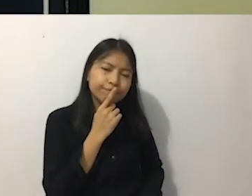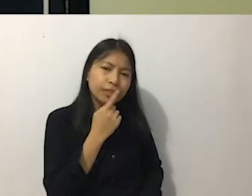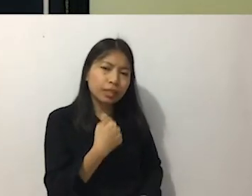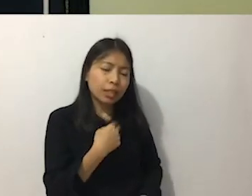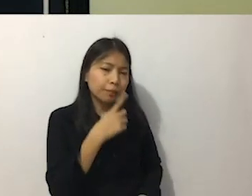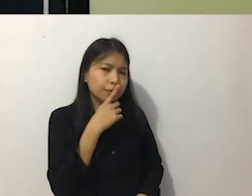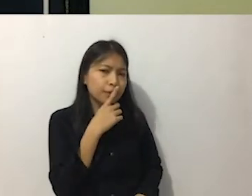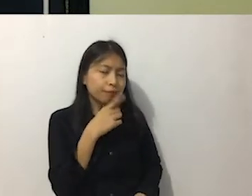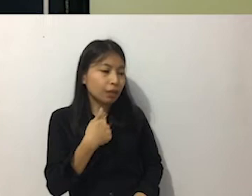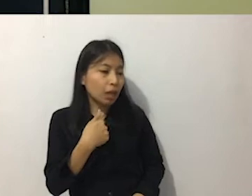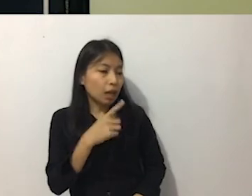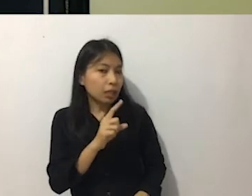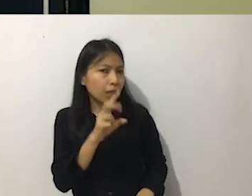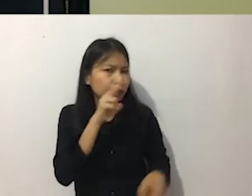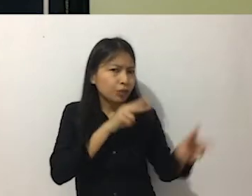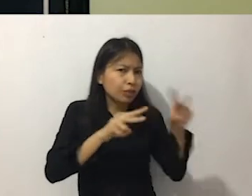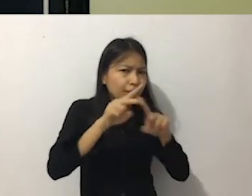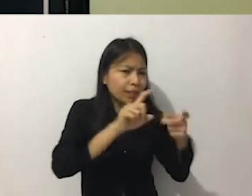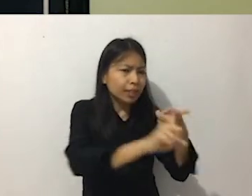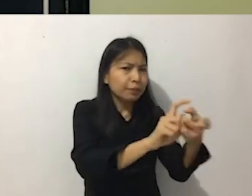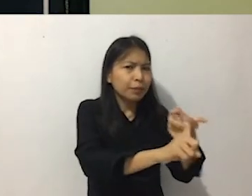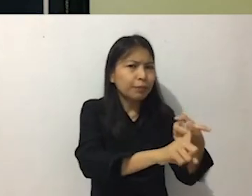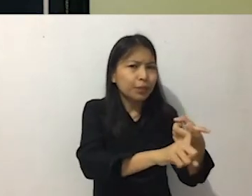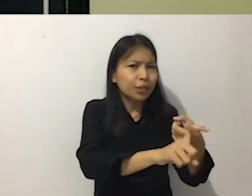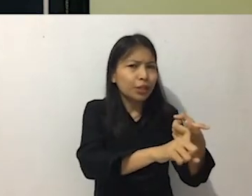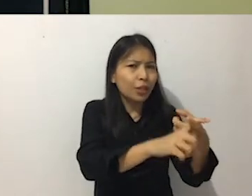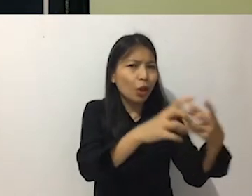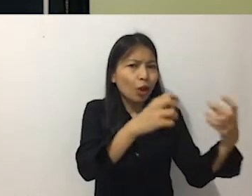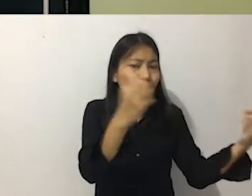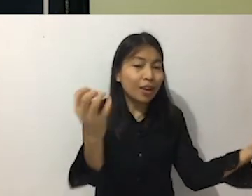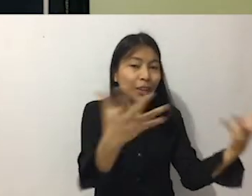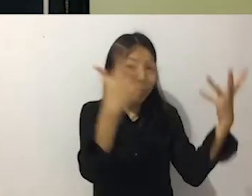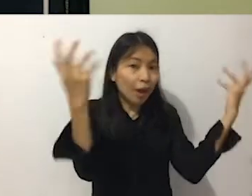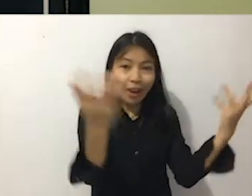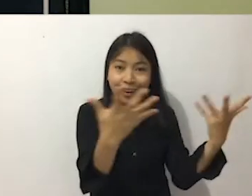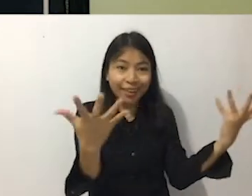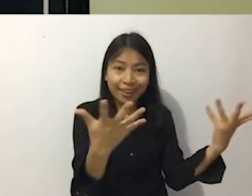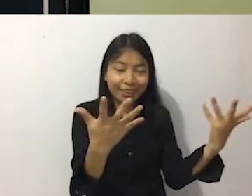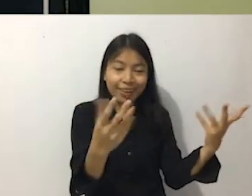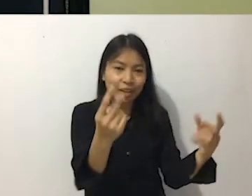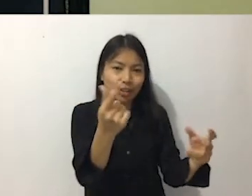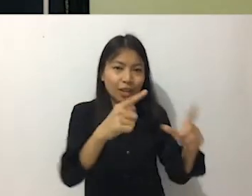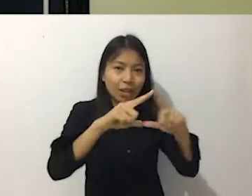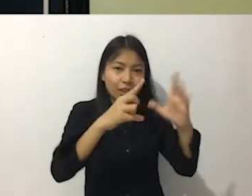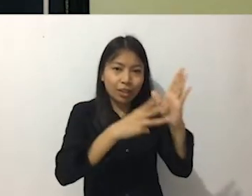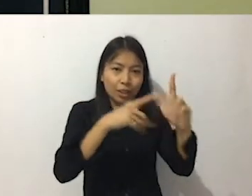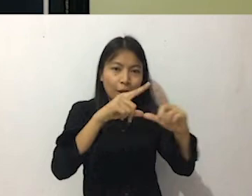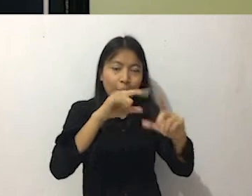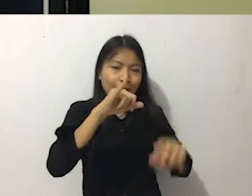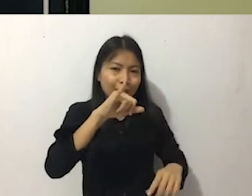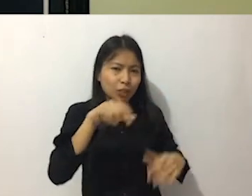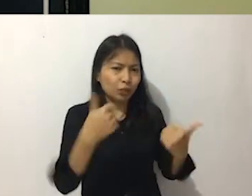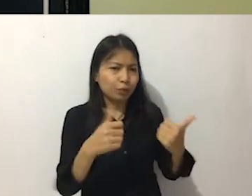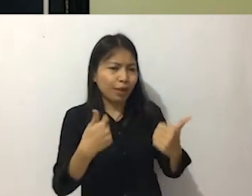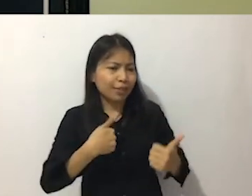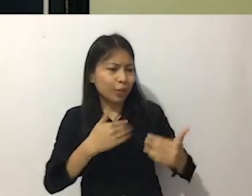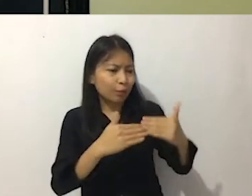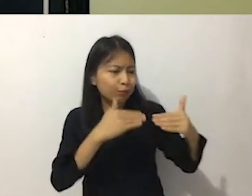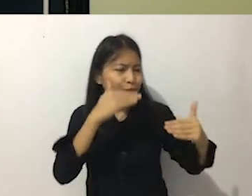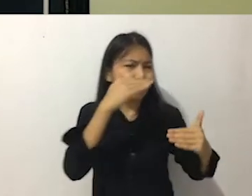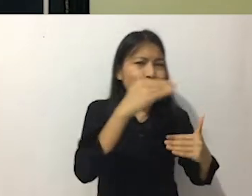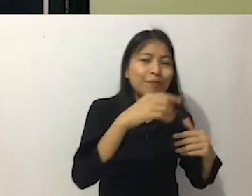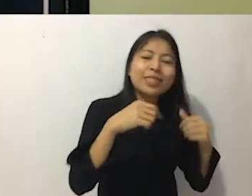suka rame, supaya dapat mengembangkan saya untuk ke depan. Kalau saya sukanya rame,